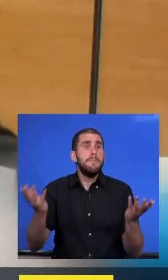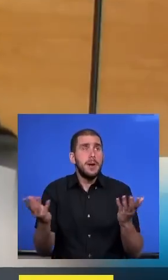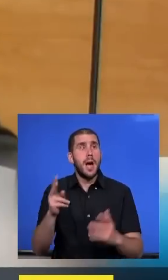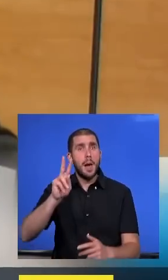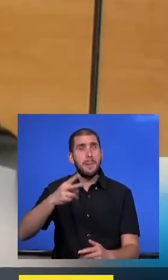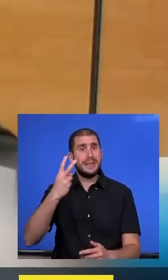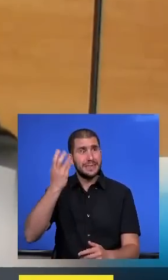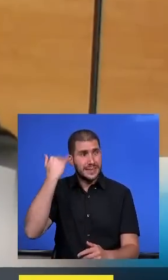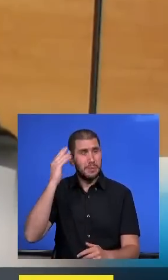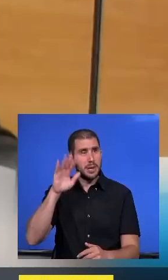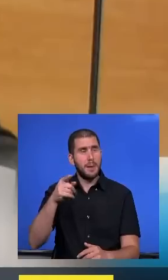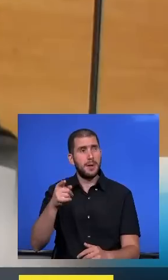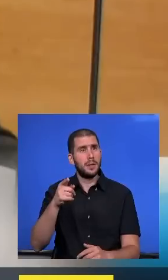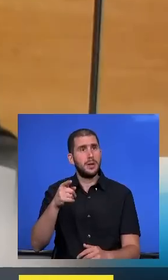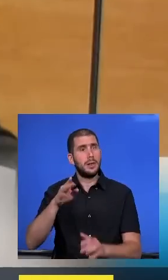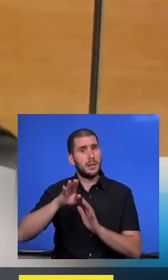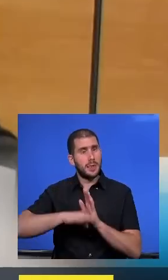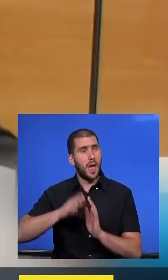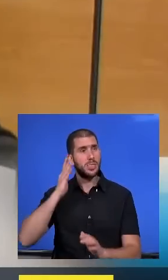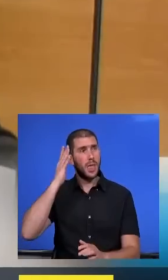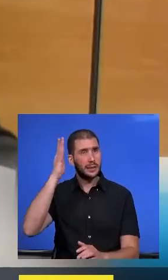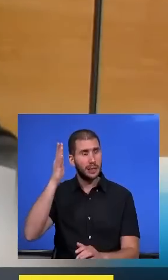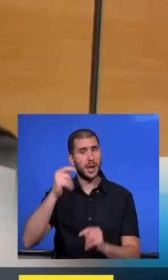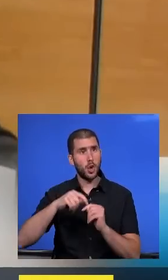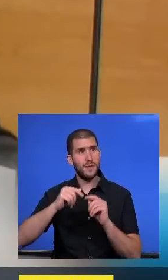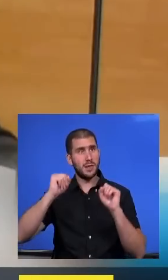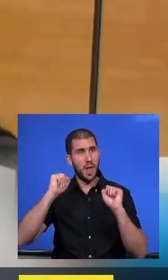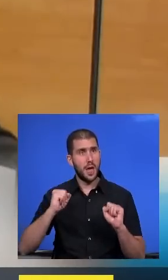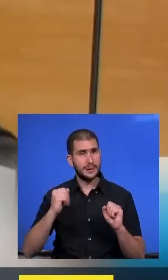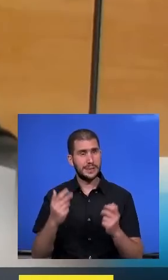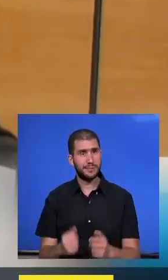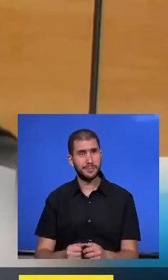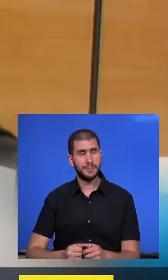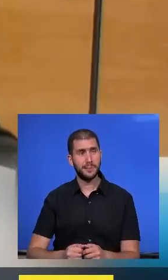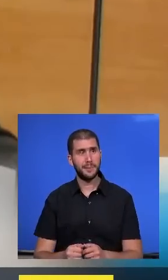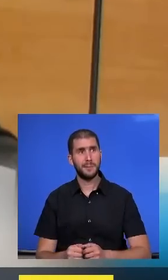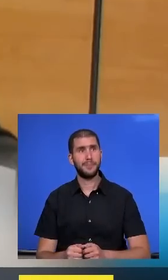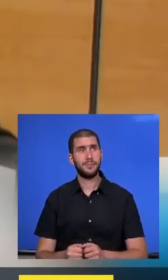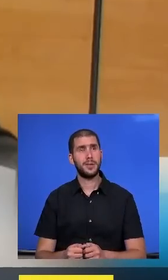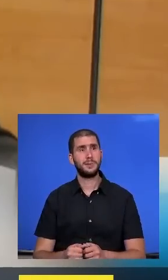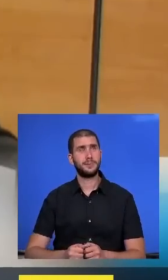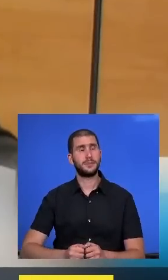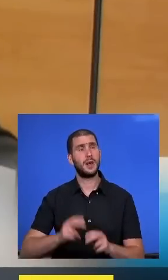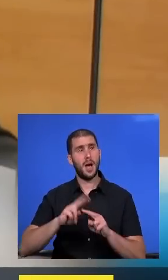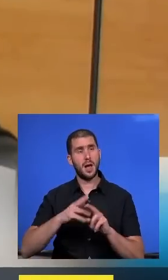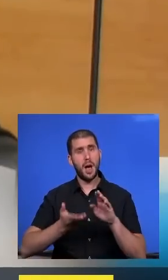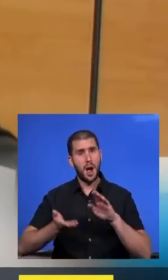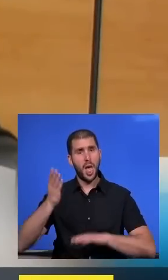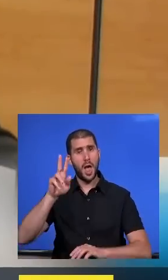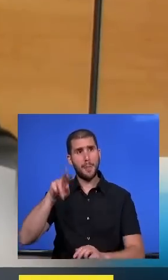ב-2020 גם אז ירדה התחזית מחיובית ליציב, ואחר כך זה